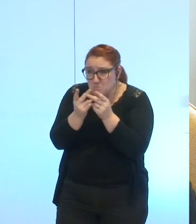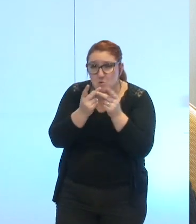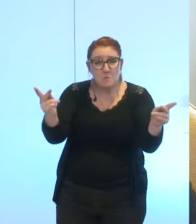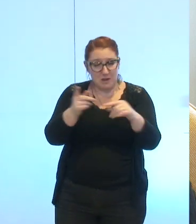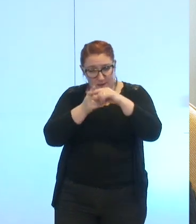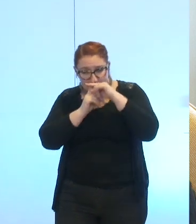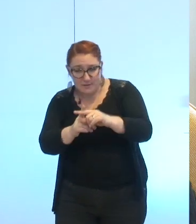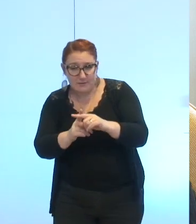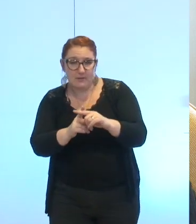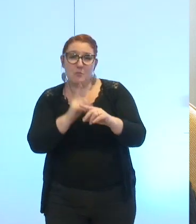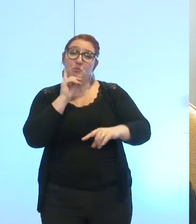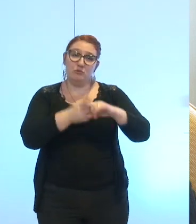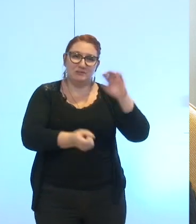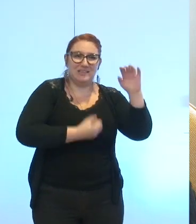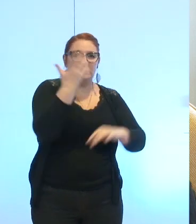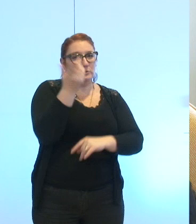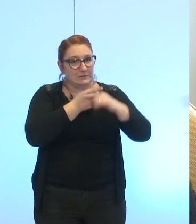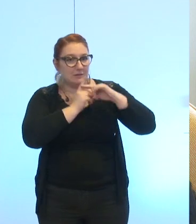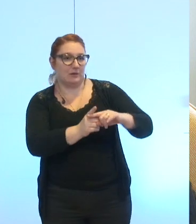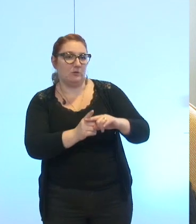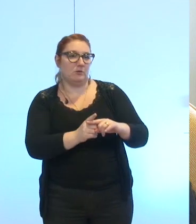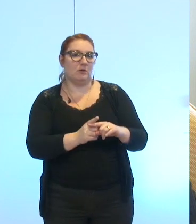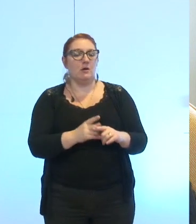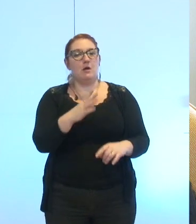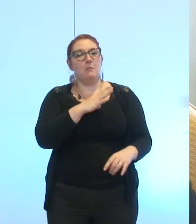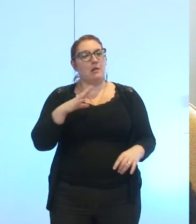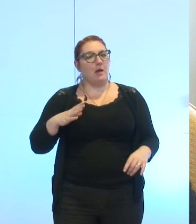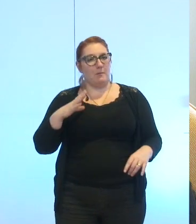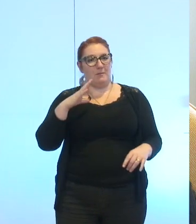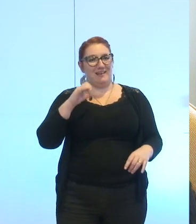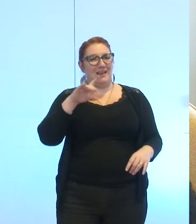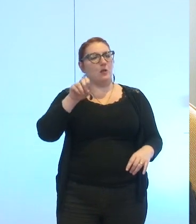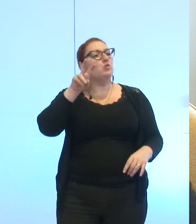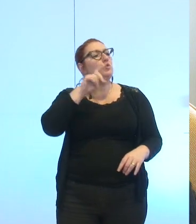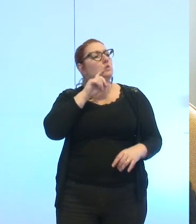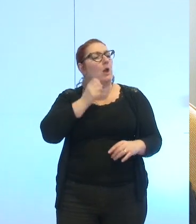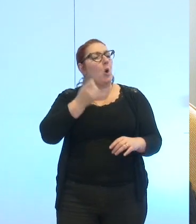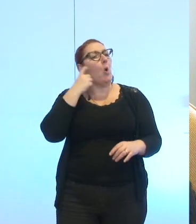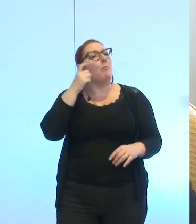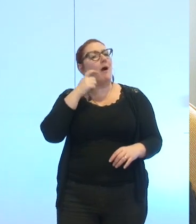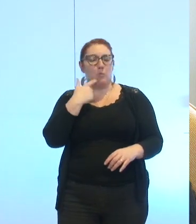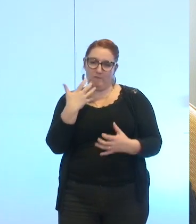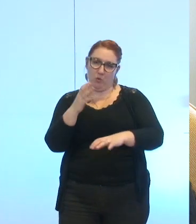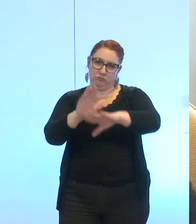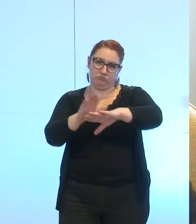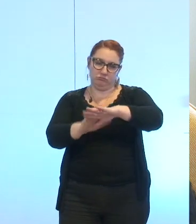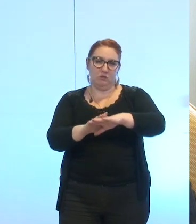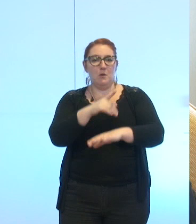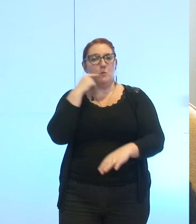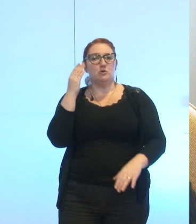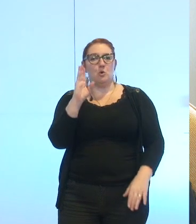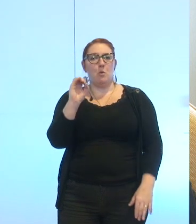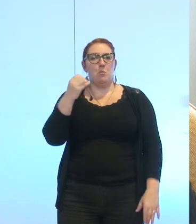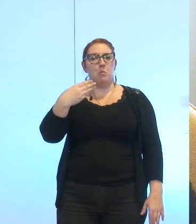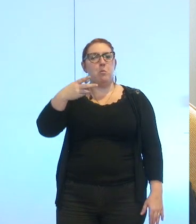une catégorie d'expression artistique je tiens à dire à ce sujet à Madame Cadou qui avait fait la petite remarque tout à l'heure que si effectivement monsieur bonpard